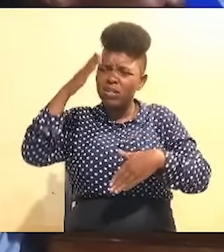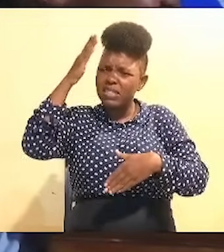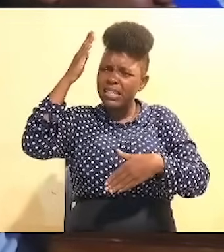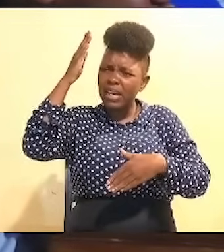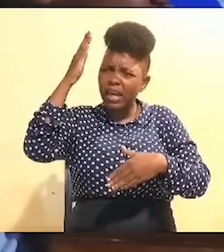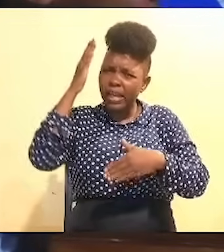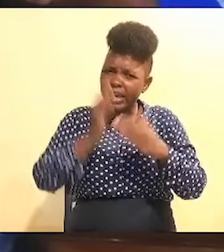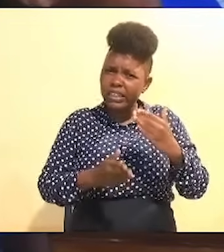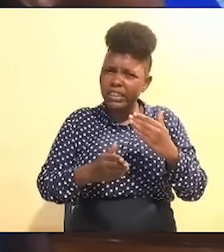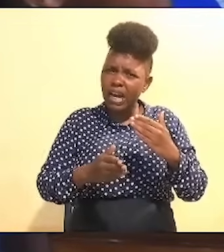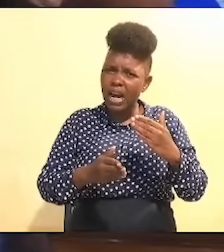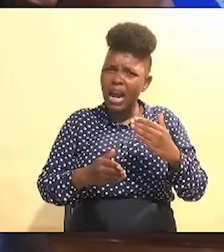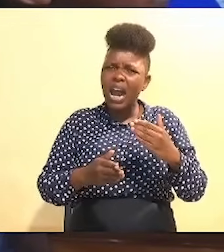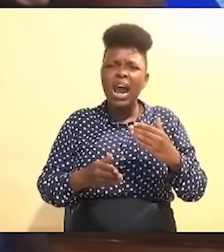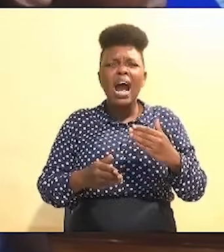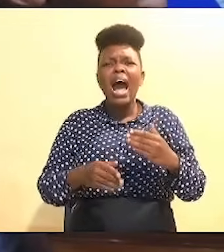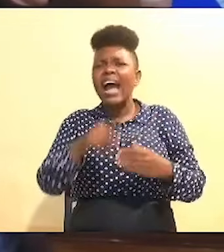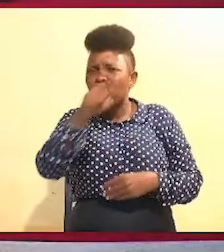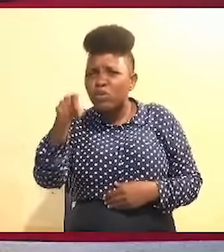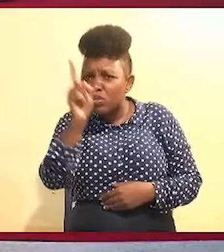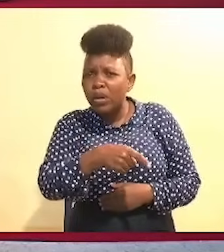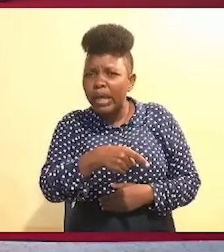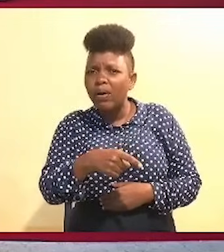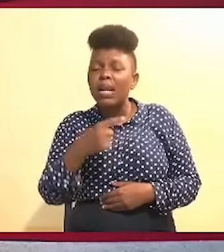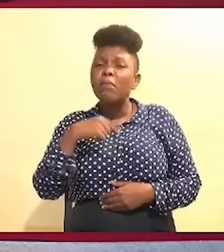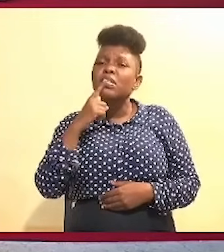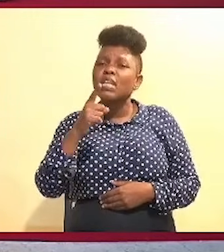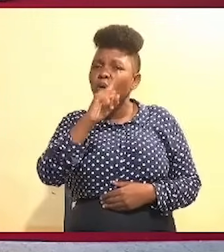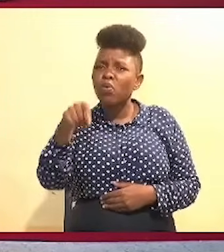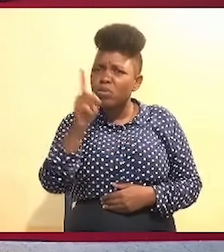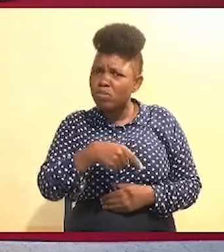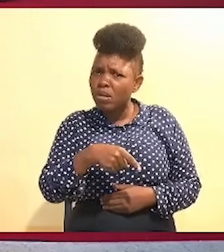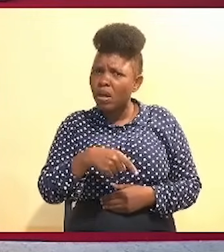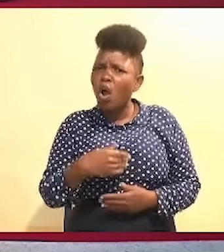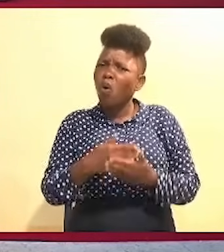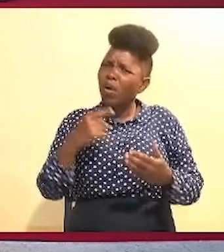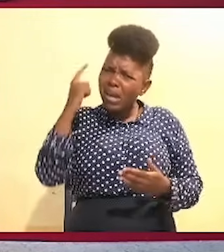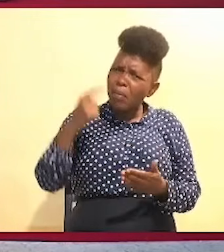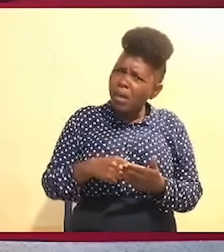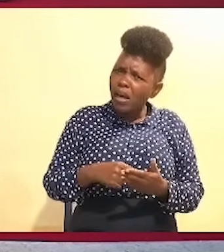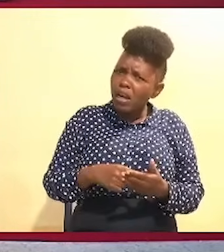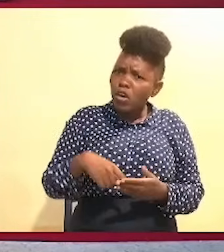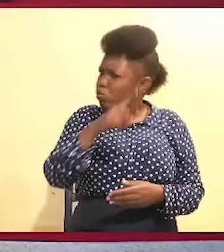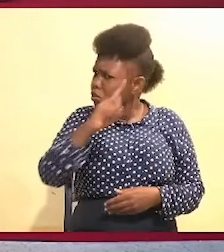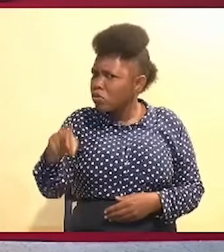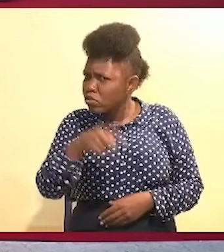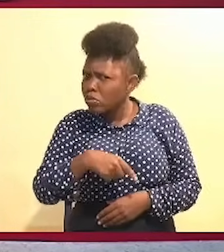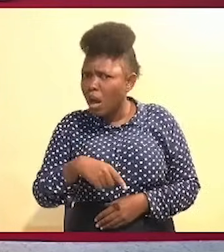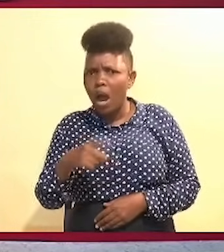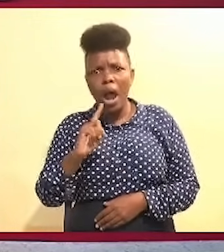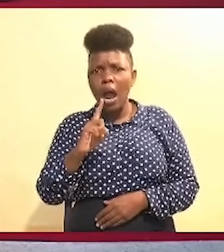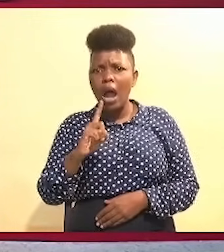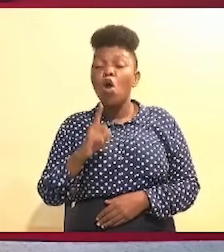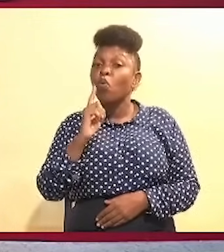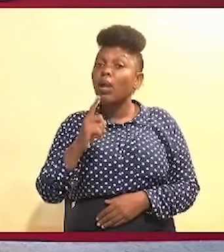akikosolewa. Hizi aina mbili uzielewe. Na napongea kosolewa, kuna mama anaweza kanipiga juu akisema, kwa hiyo ina maana kwamba tusiwakosoe ninyi. Kuna aina